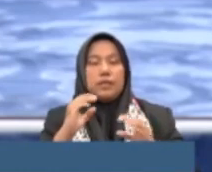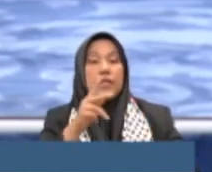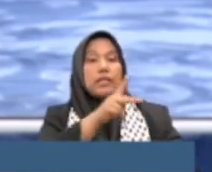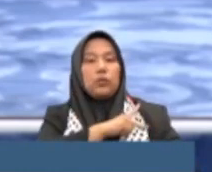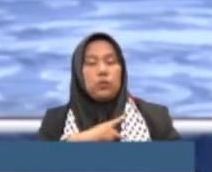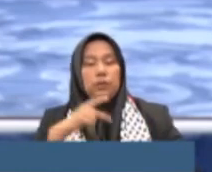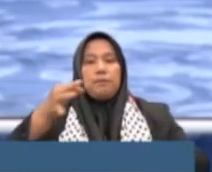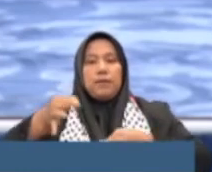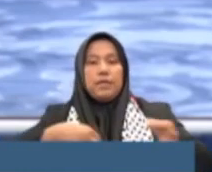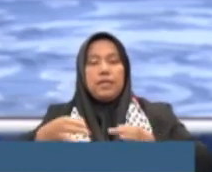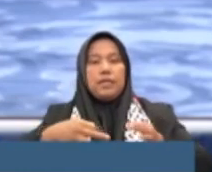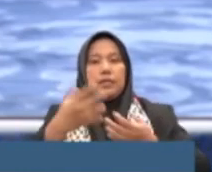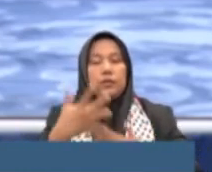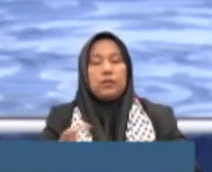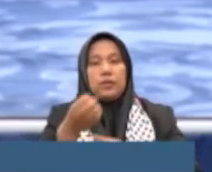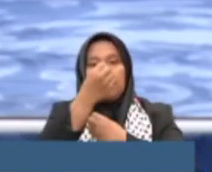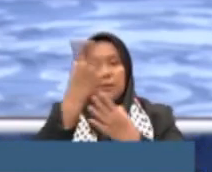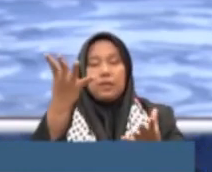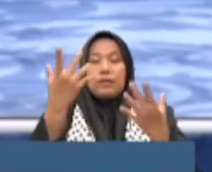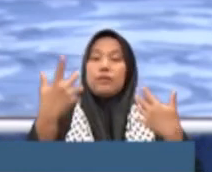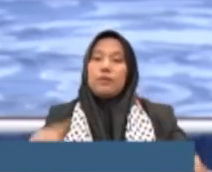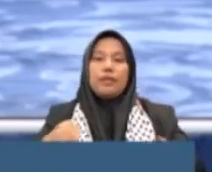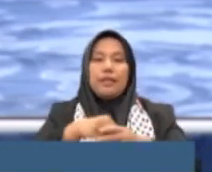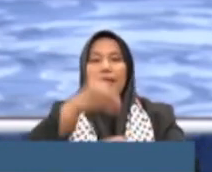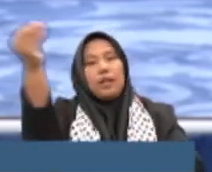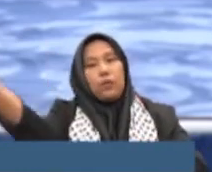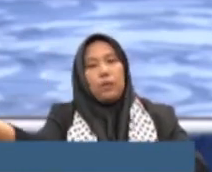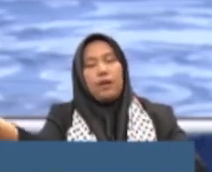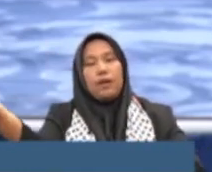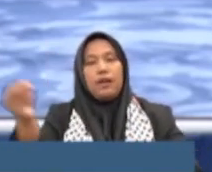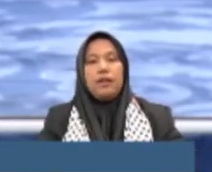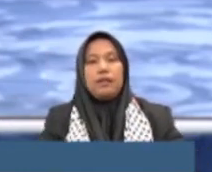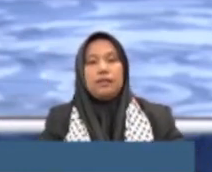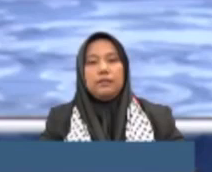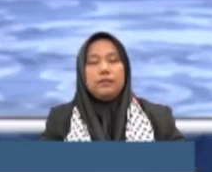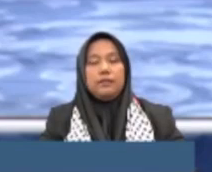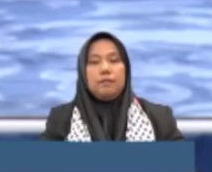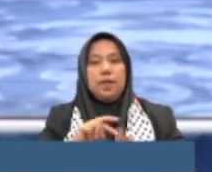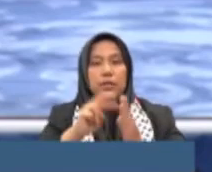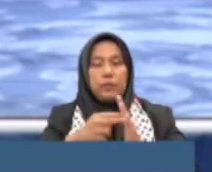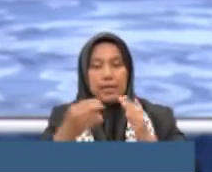Penerangan dan memaklumkan, dikeluarkan. Ya, maknanya ada hal dia.